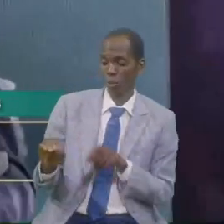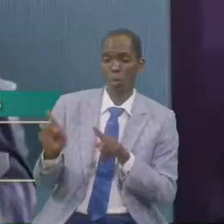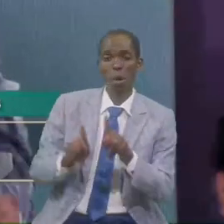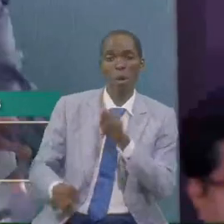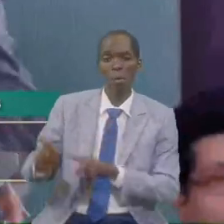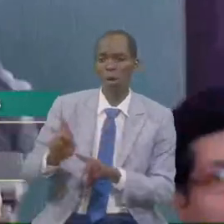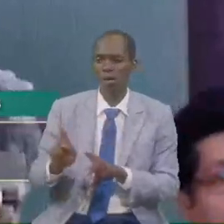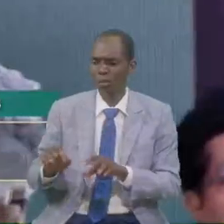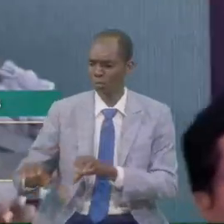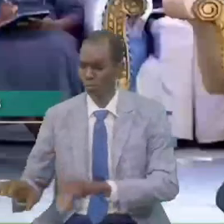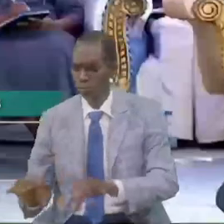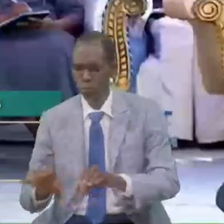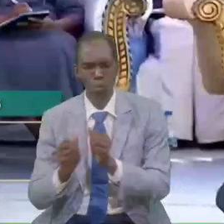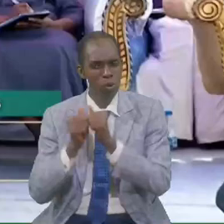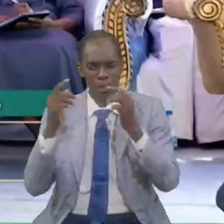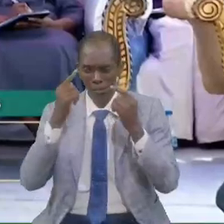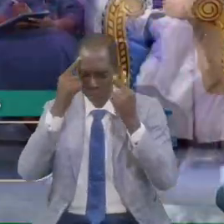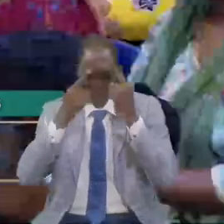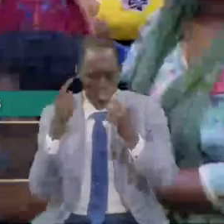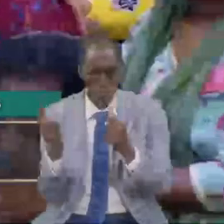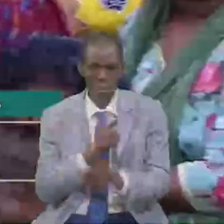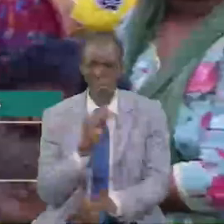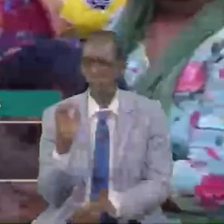Les zéros sont ceux qui agissent sans réfléchir.